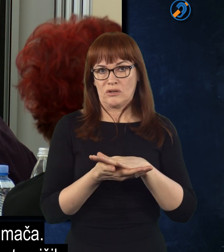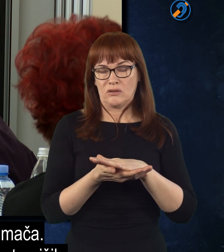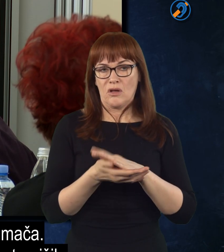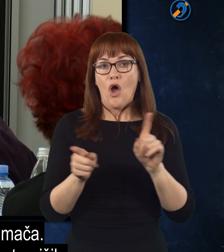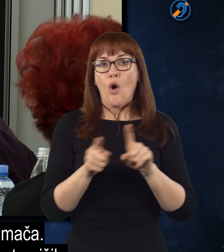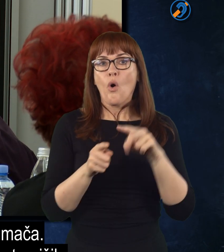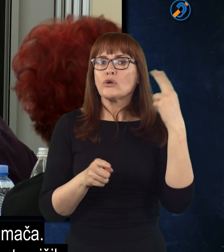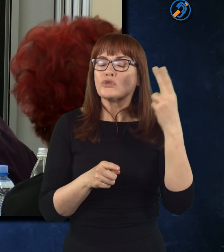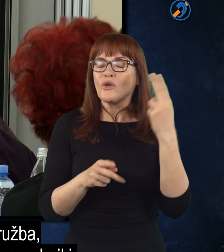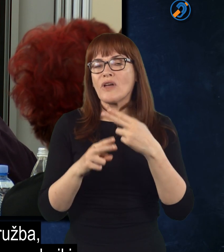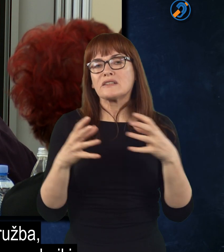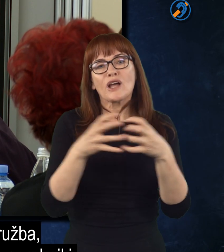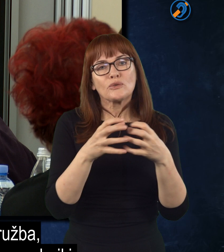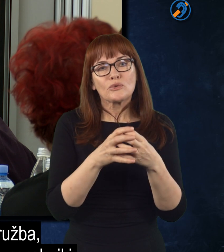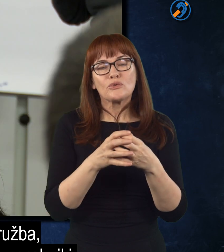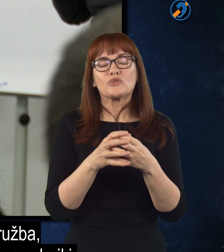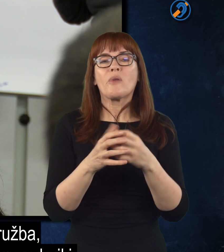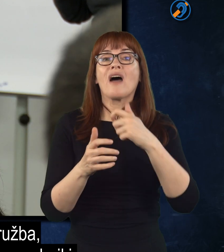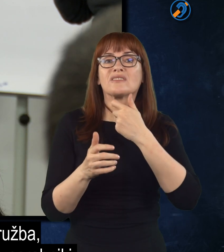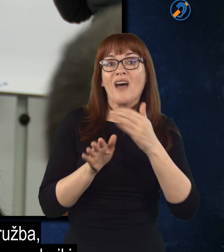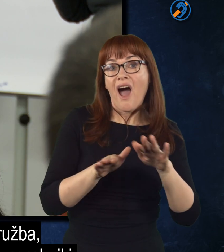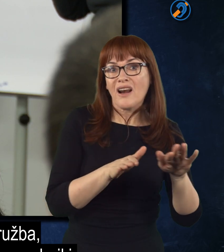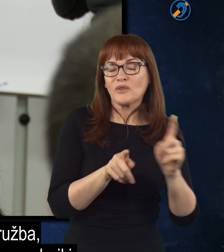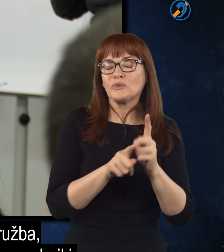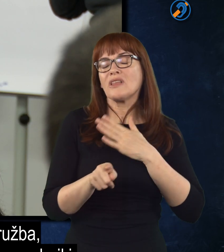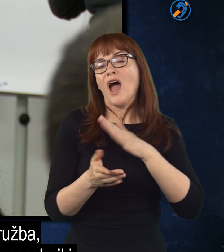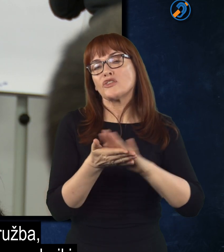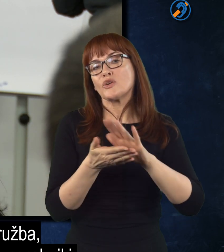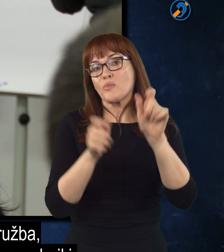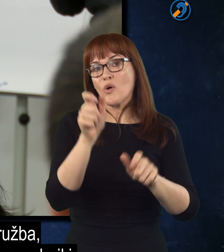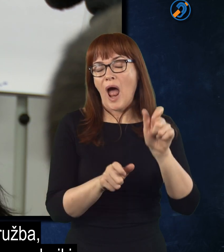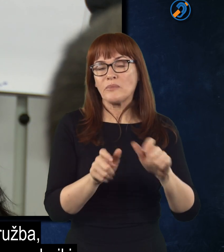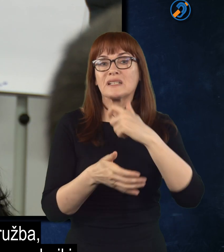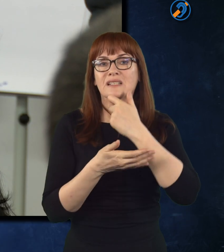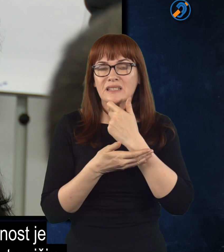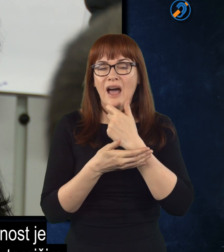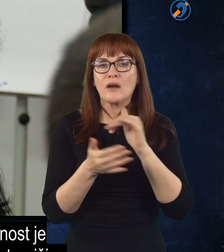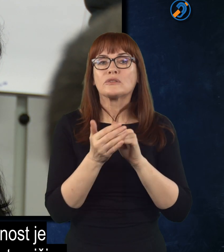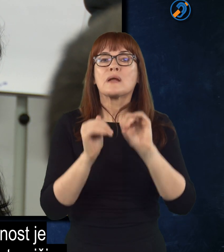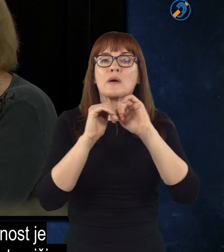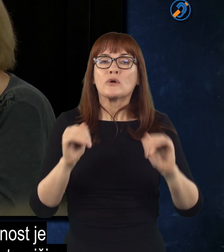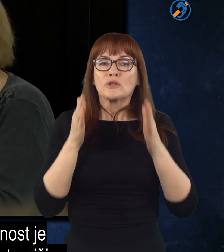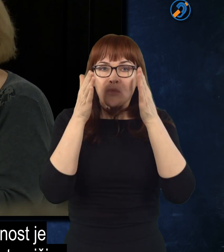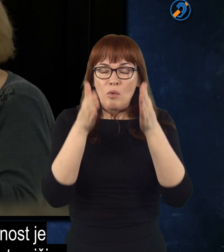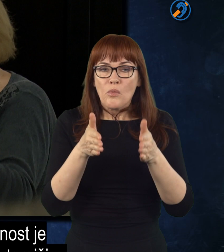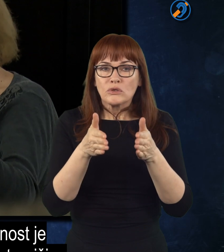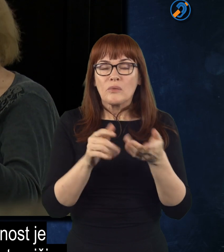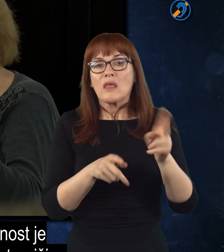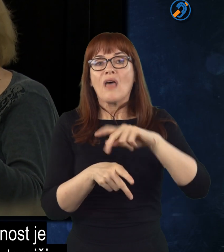starejših. Tako kot se slovenska družba stara, se tudi naši uporabniki starajo in je tukaj potrebna posebna